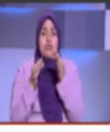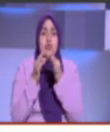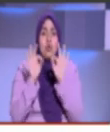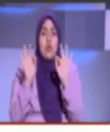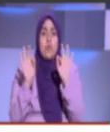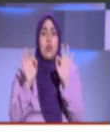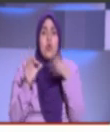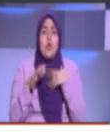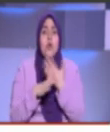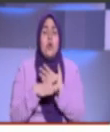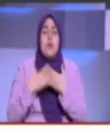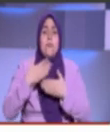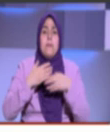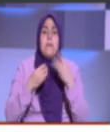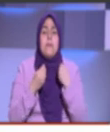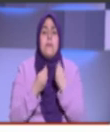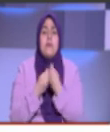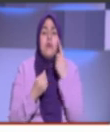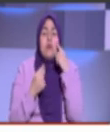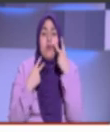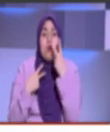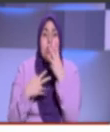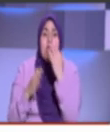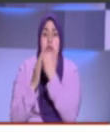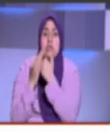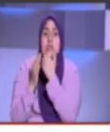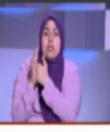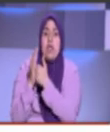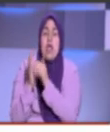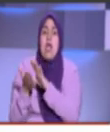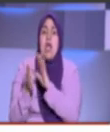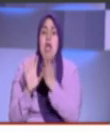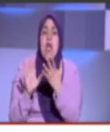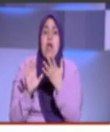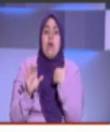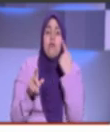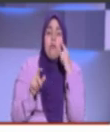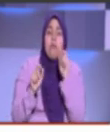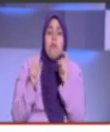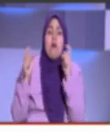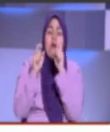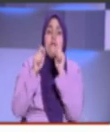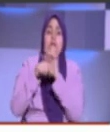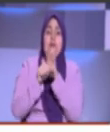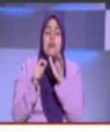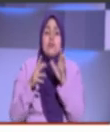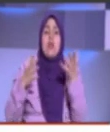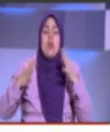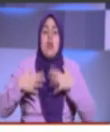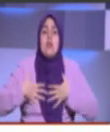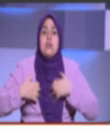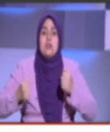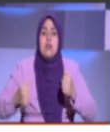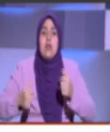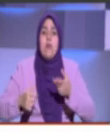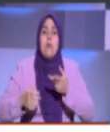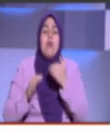رؤية مختلفة اقتصاديا، أو رؤية مختلفة في مواجهة تفشي الفيروس صحيا، أو إجراءات مختلفة؟